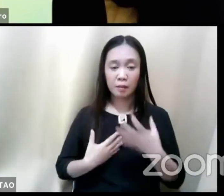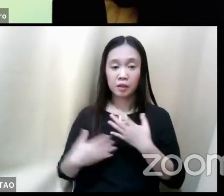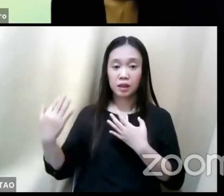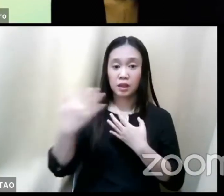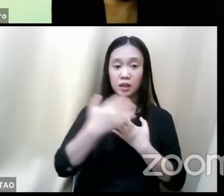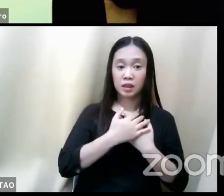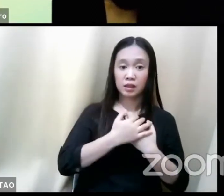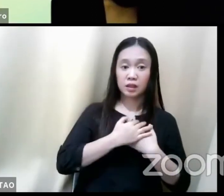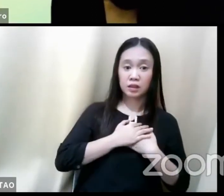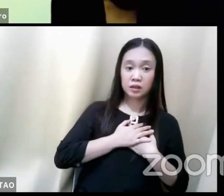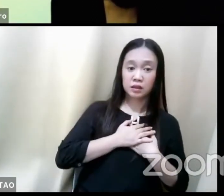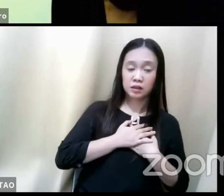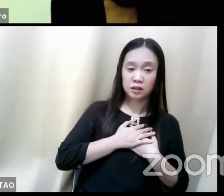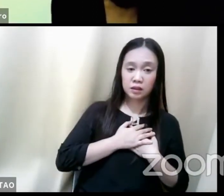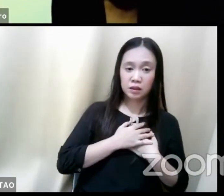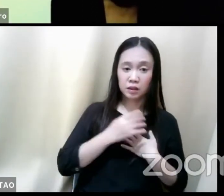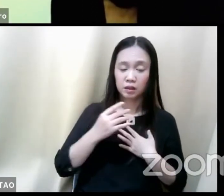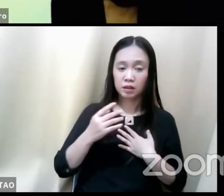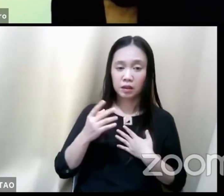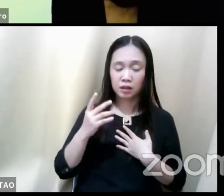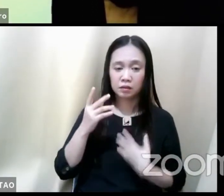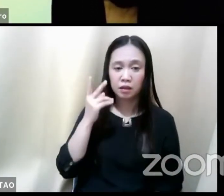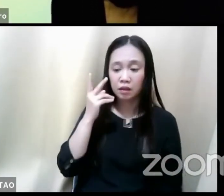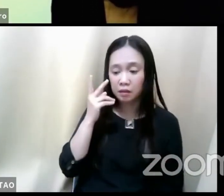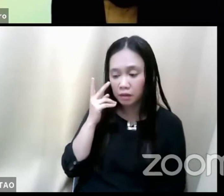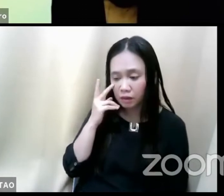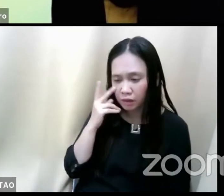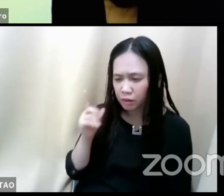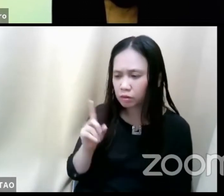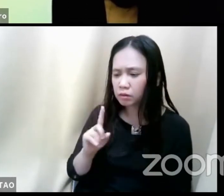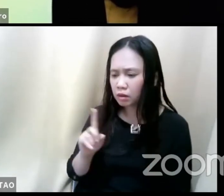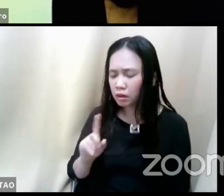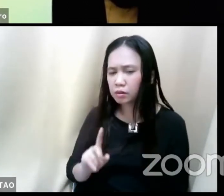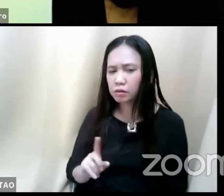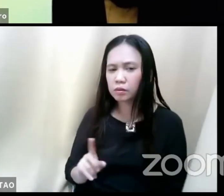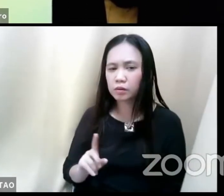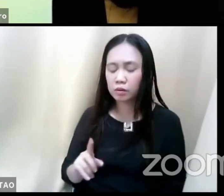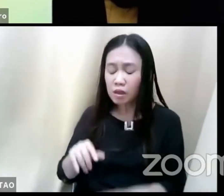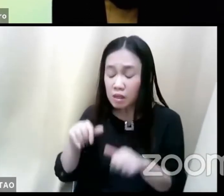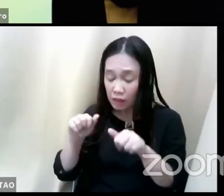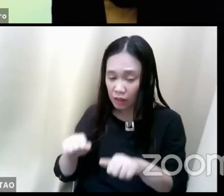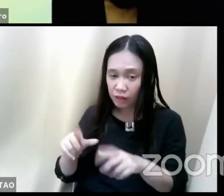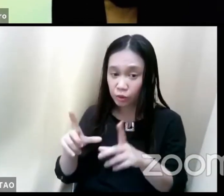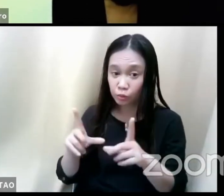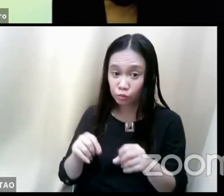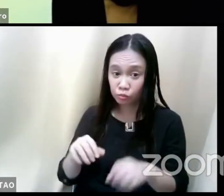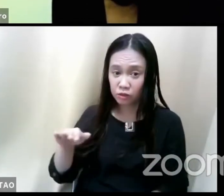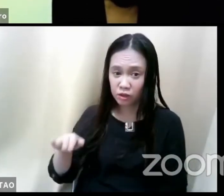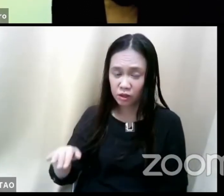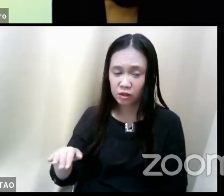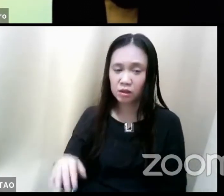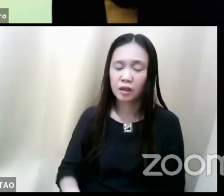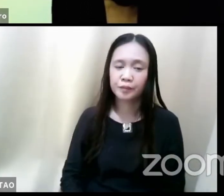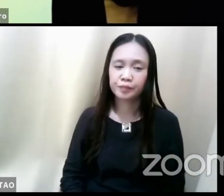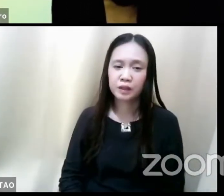fit. Makita mo muna yung ano yung kayang gawin ng bata, then ikaw na mag tailor fit